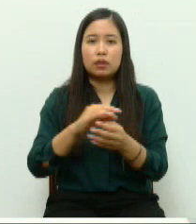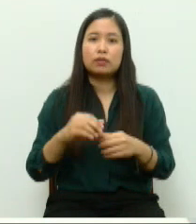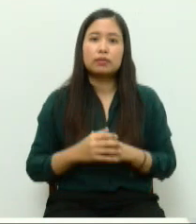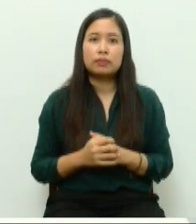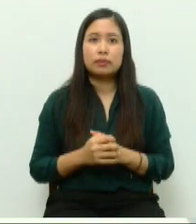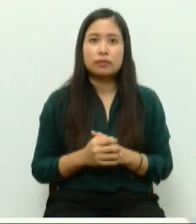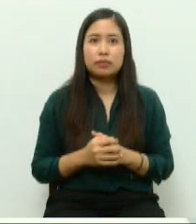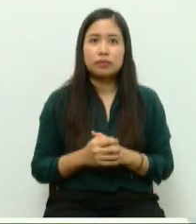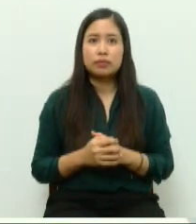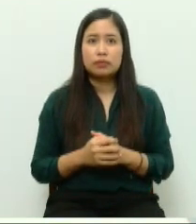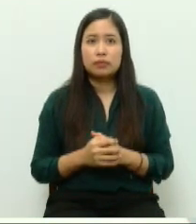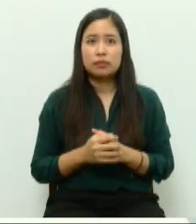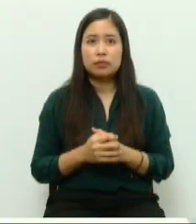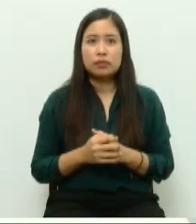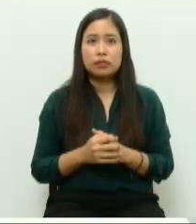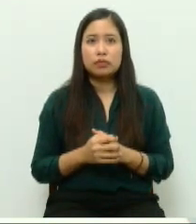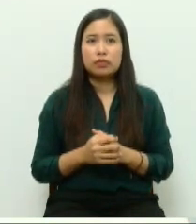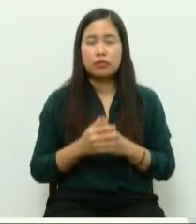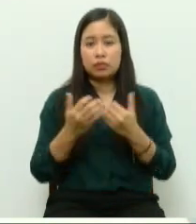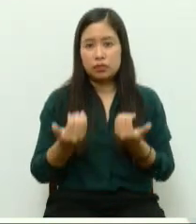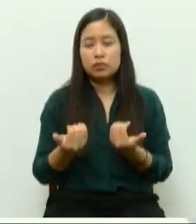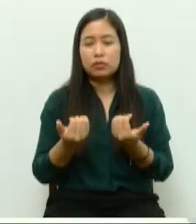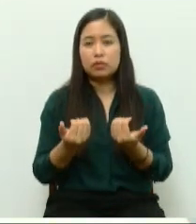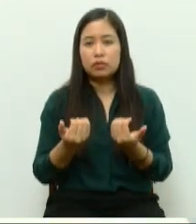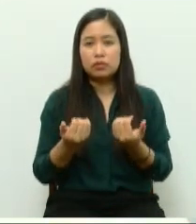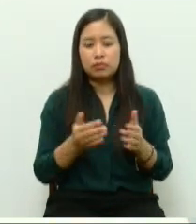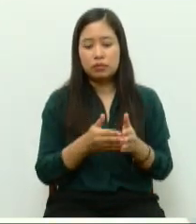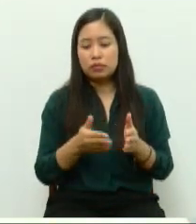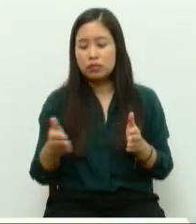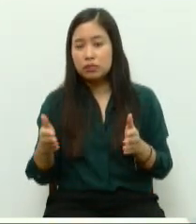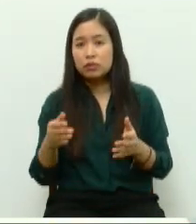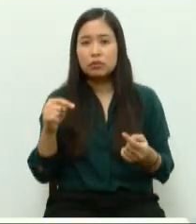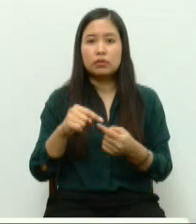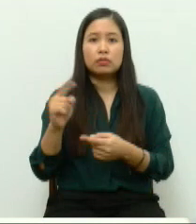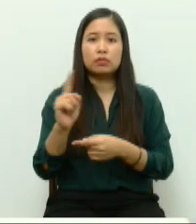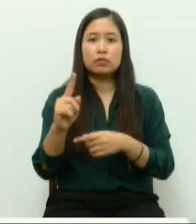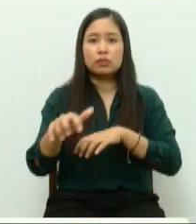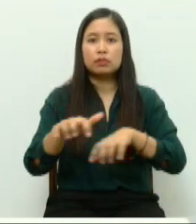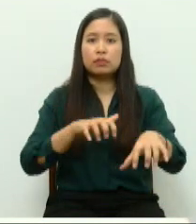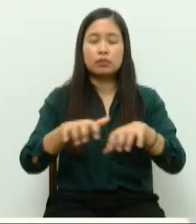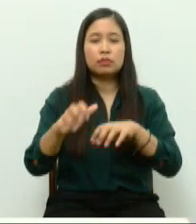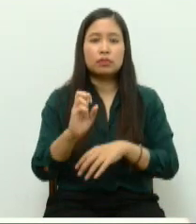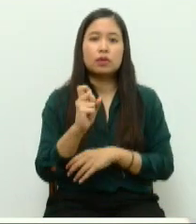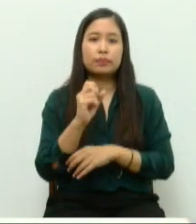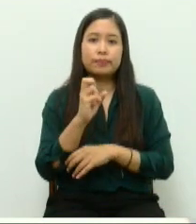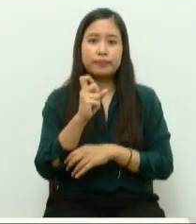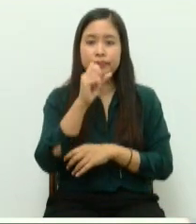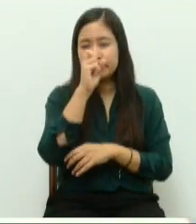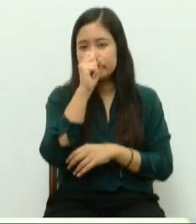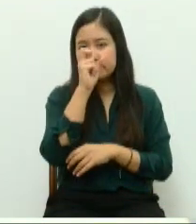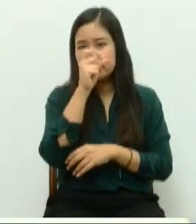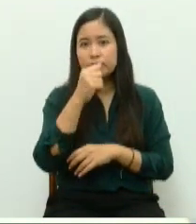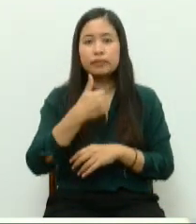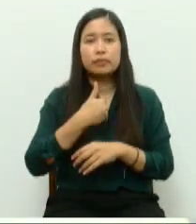นี่ก็คือสิ่งที่และนอกจากนั้นในห่วงเวลานี้นะครับก็จะเป็นห่วงของการจัดการสอบไม่ว่าจะเป็น